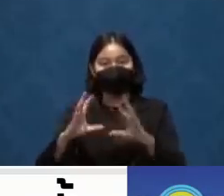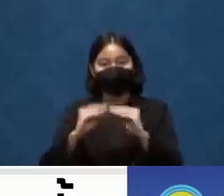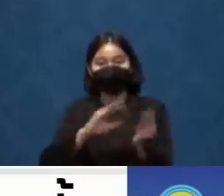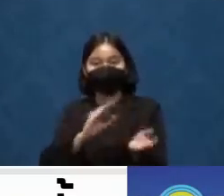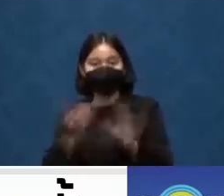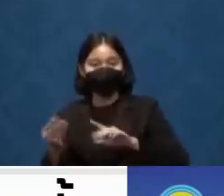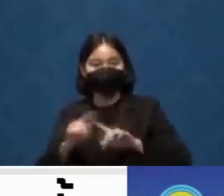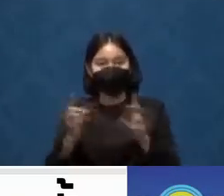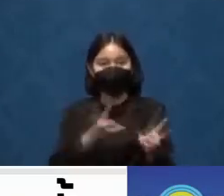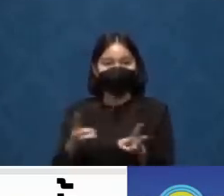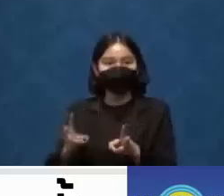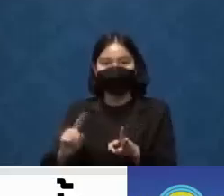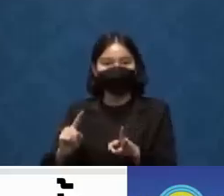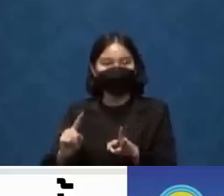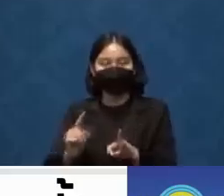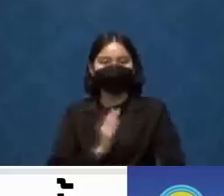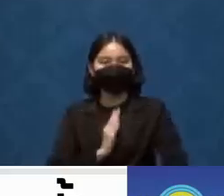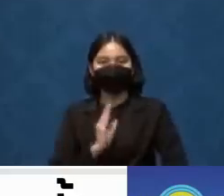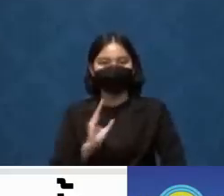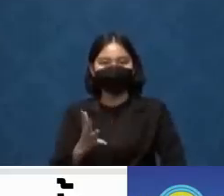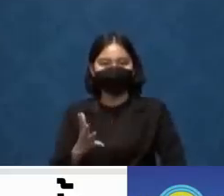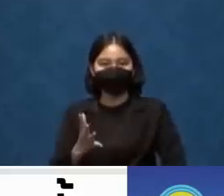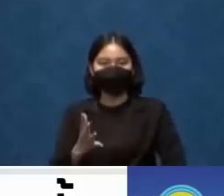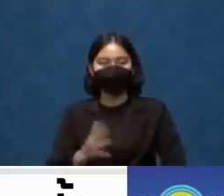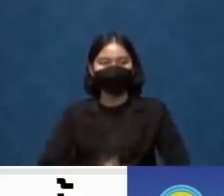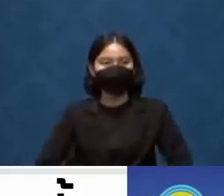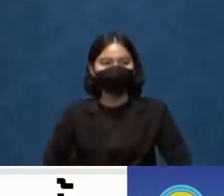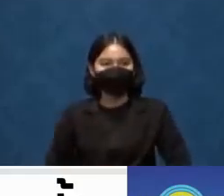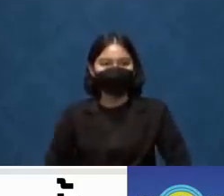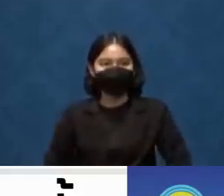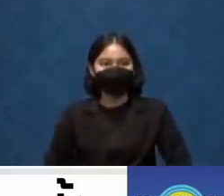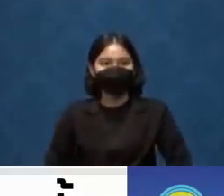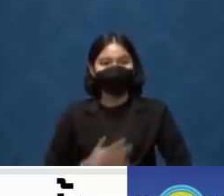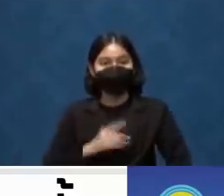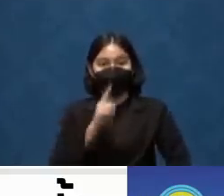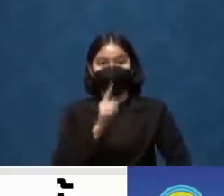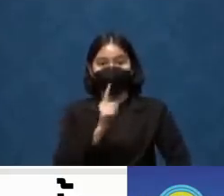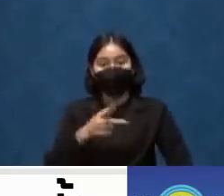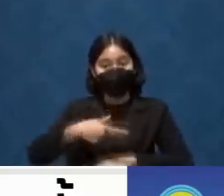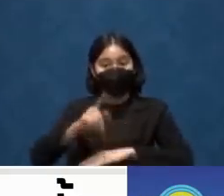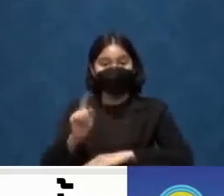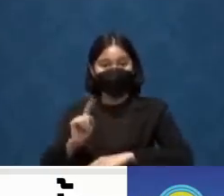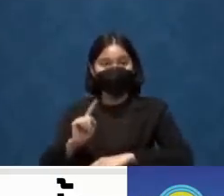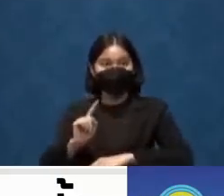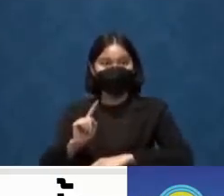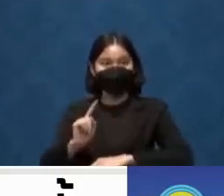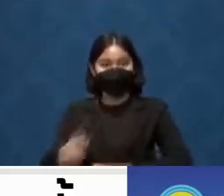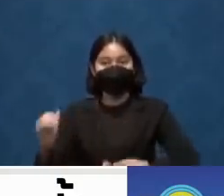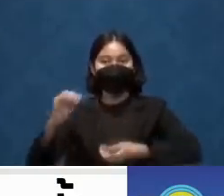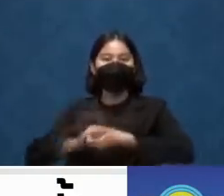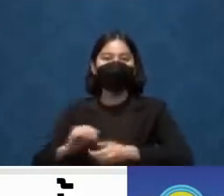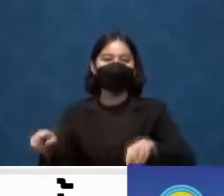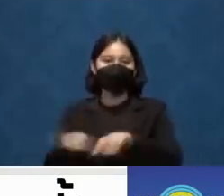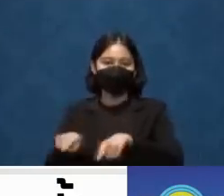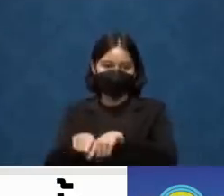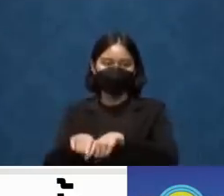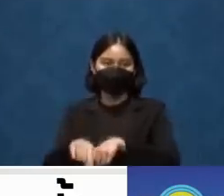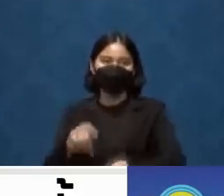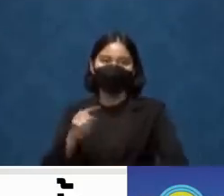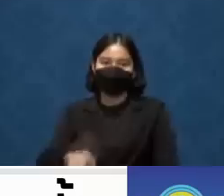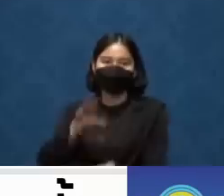แต่ใช้วิธีการที่ไม่ชอบแล้วผมอาจจะกล่าวหาท่านประธานเนี่ยนะครับท่านประธานก็ให้ความร่วมมือด้วยอย่